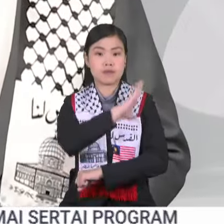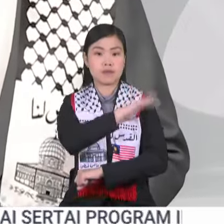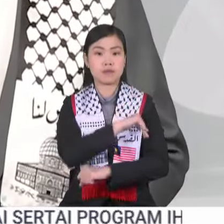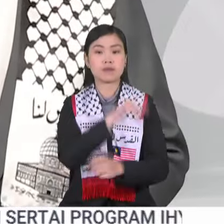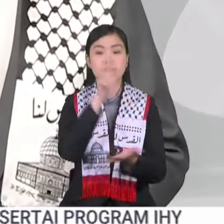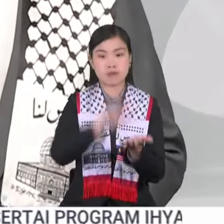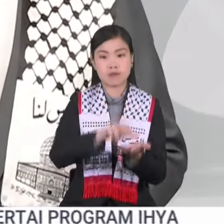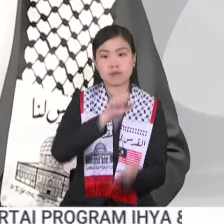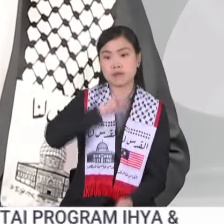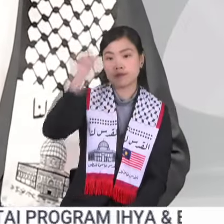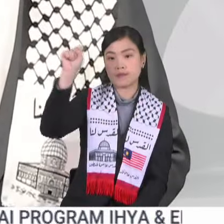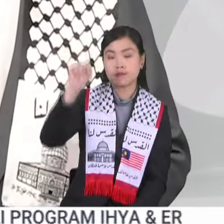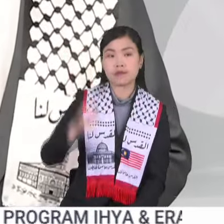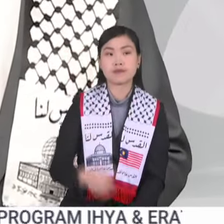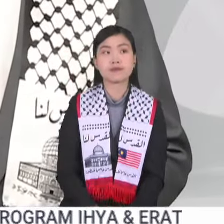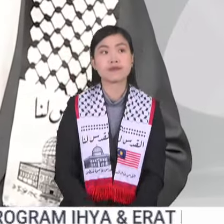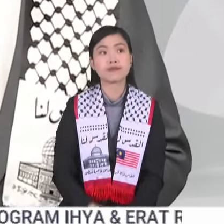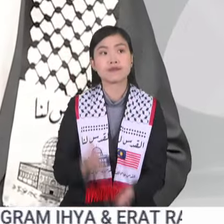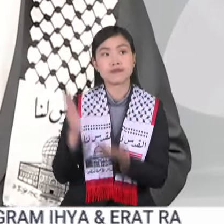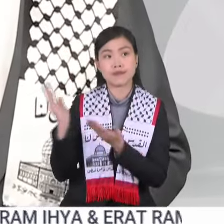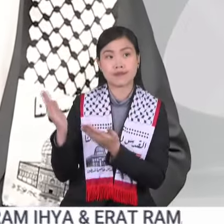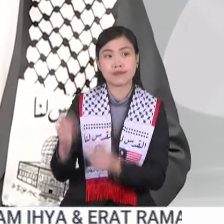pasti Merdeka Zahira silakan baik